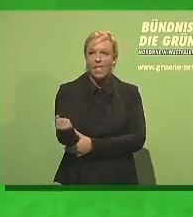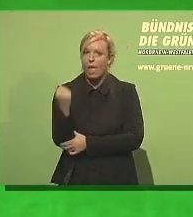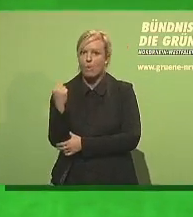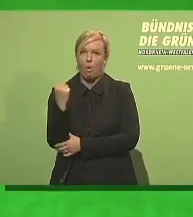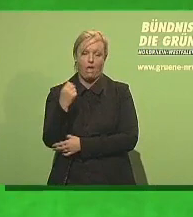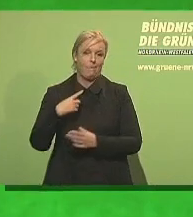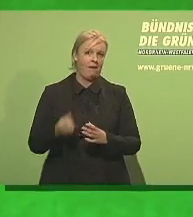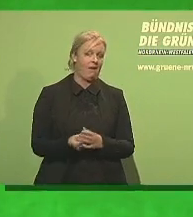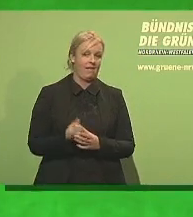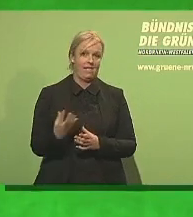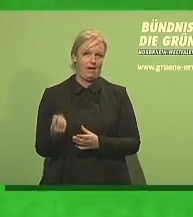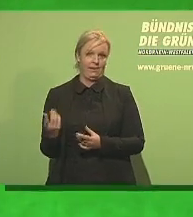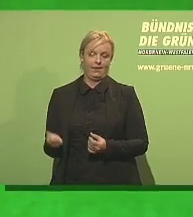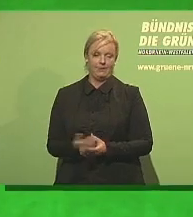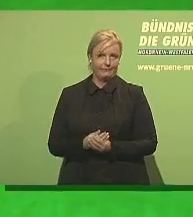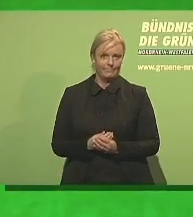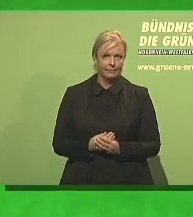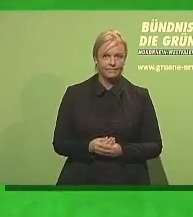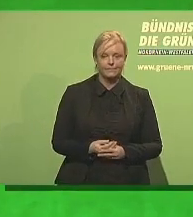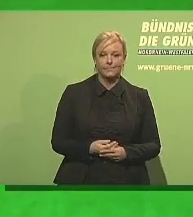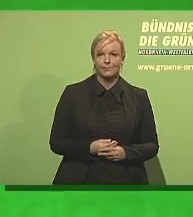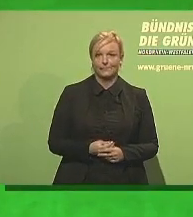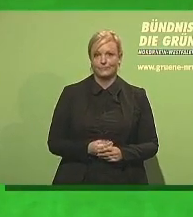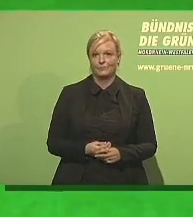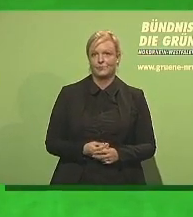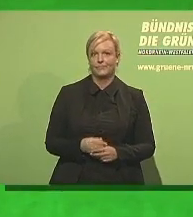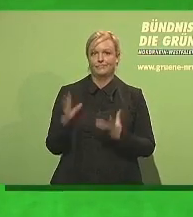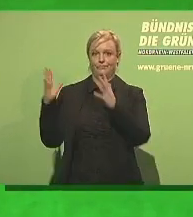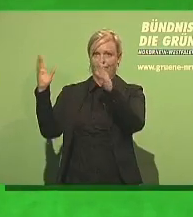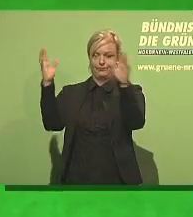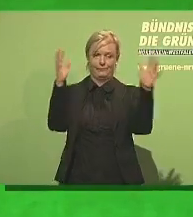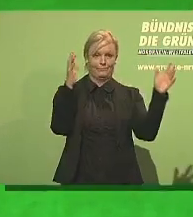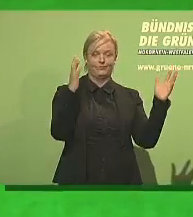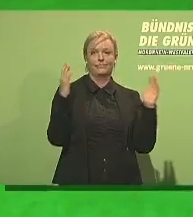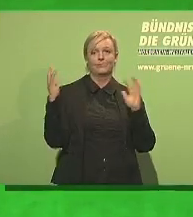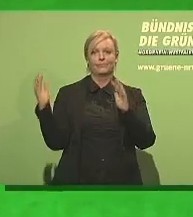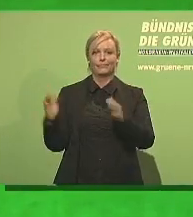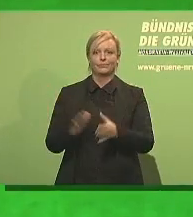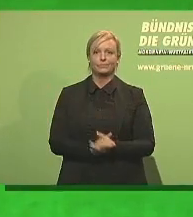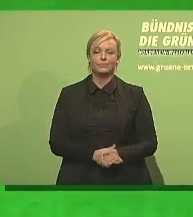75%. Und dann kann man bremsen, wenn man bei 100 ist.